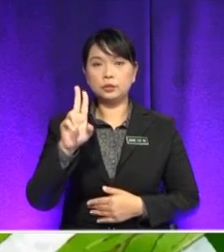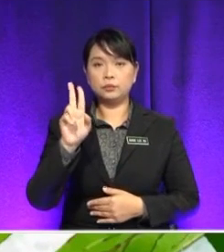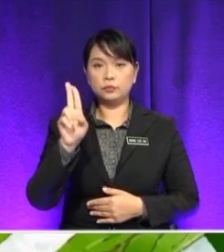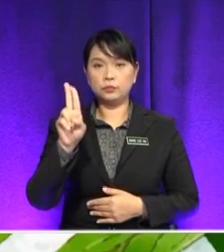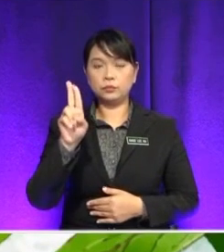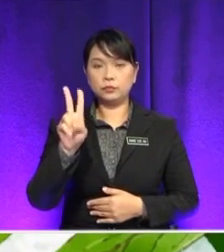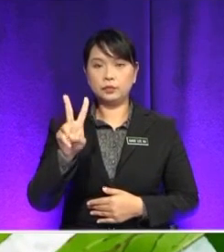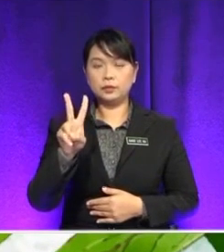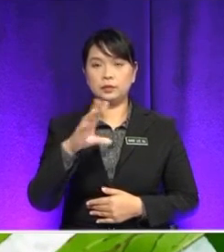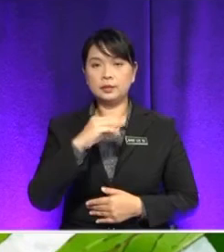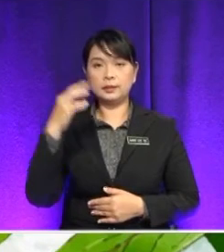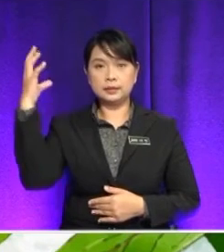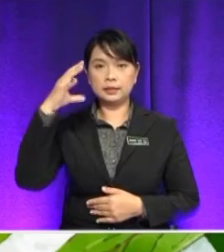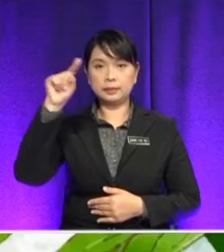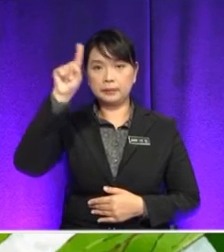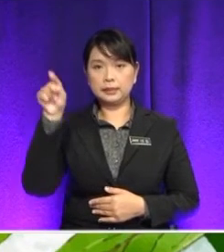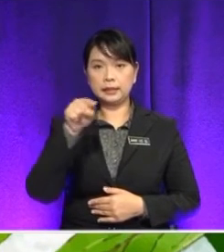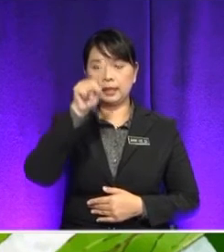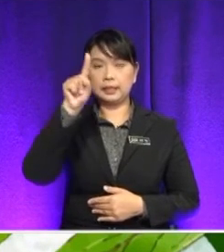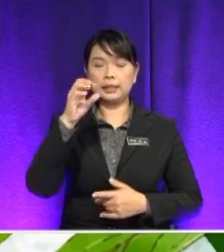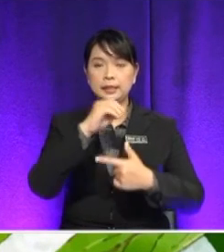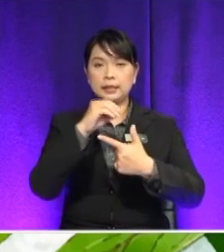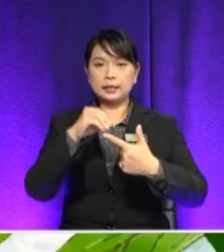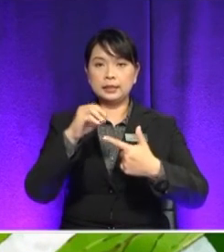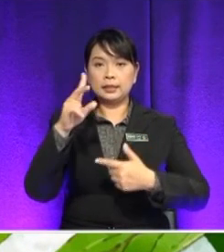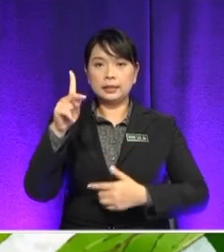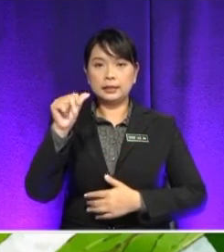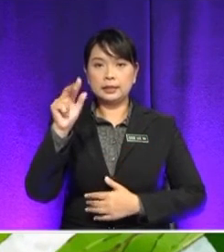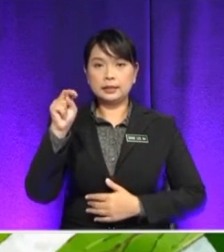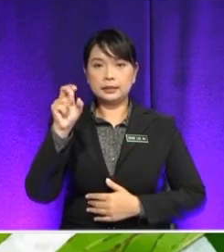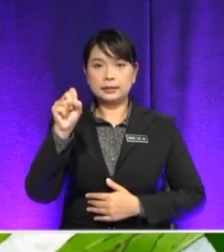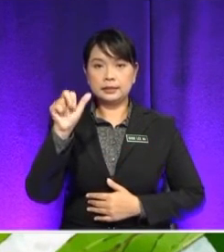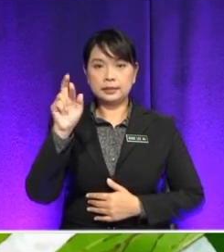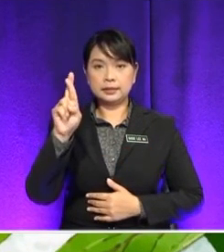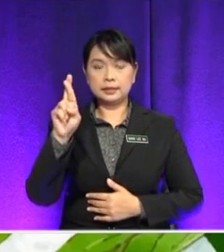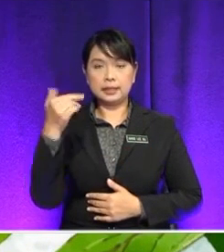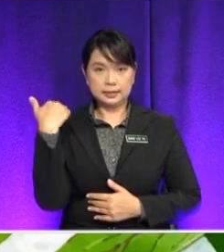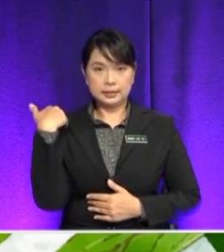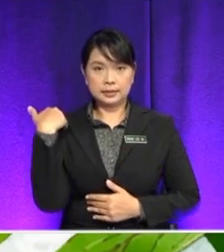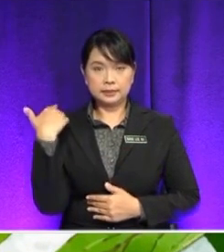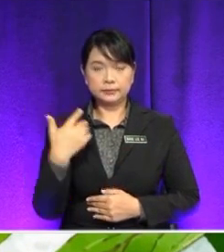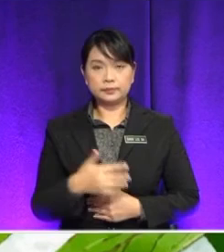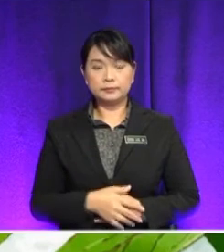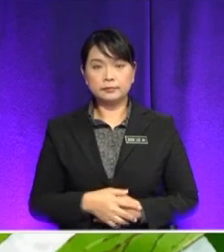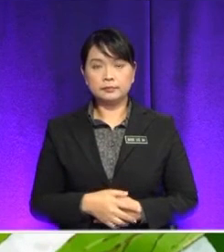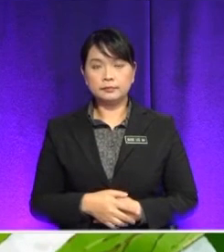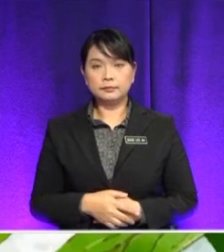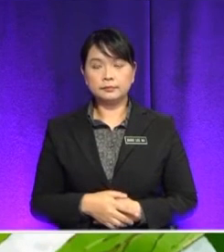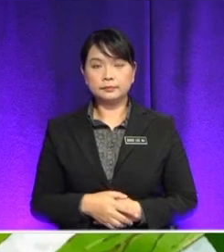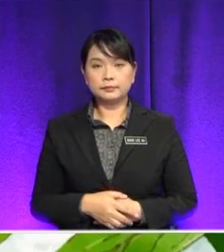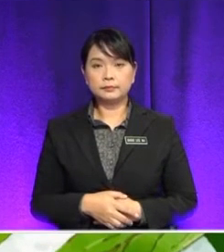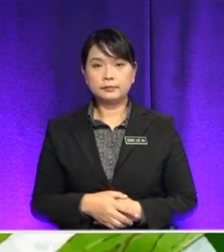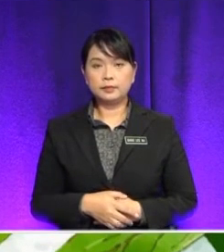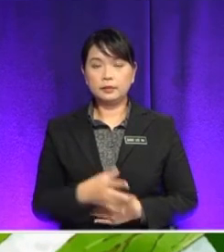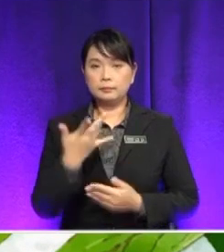selaran matahari atau cancel Pune atau setara Oke deh teteh kepada